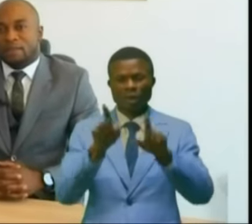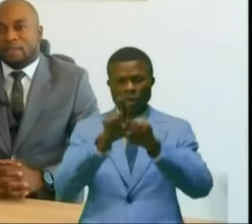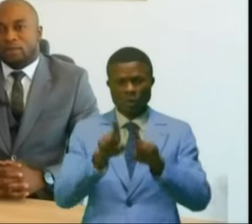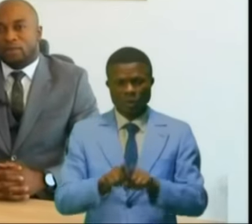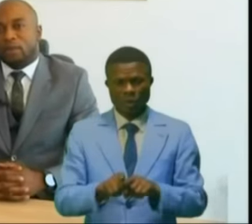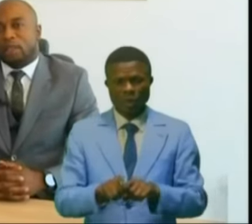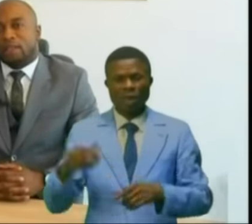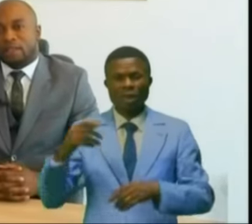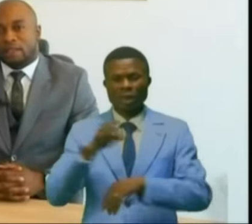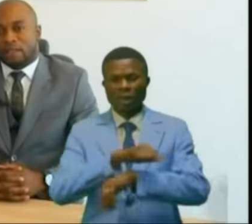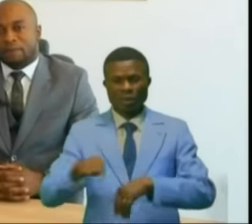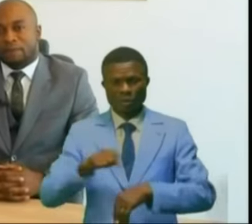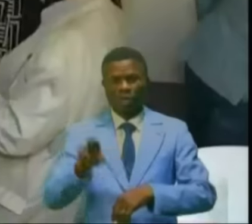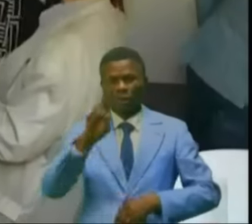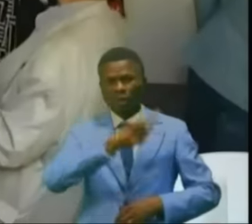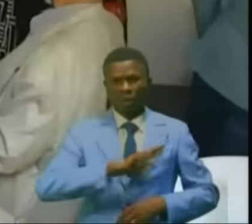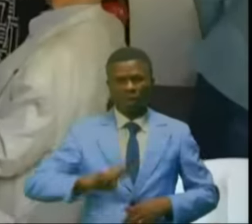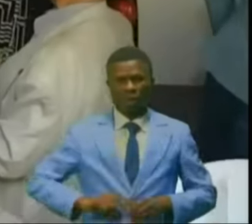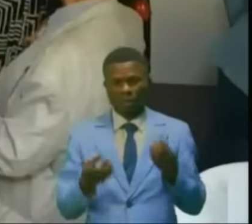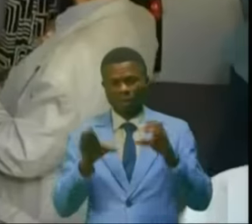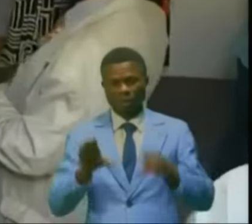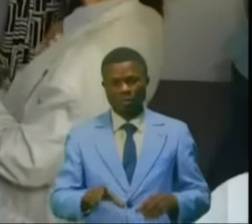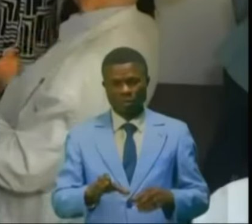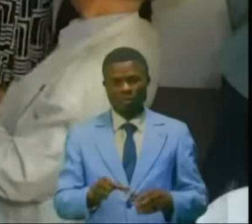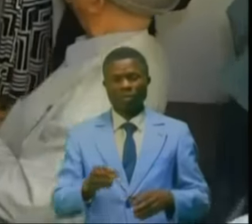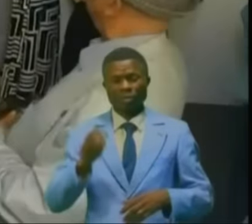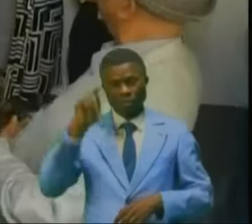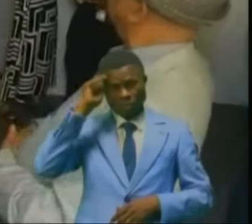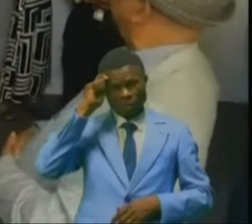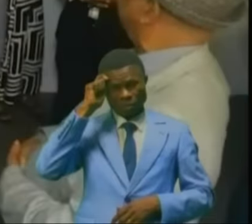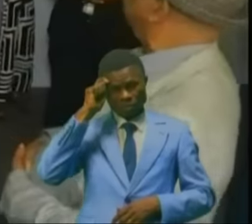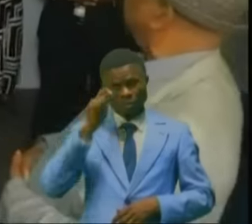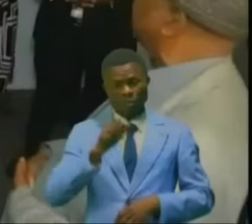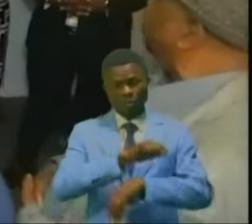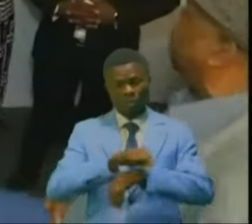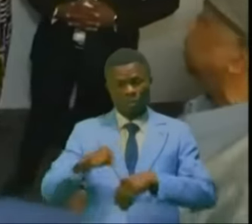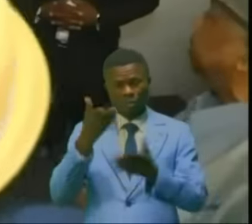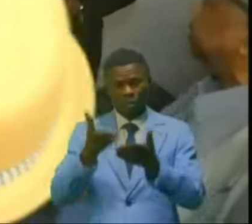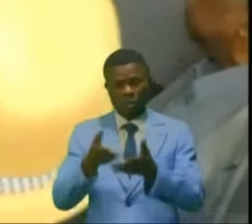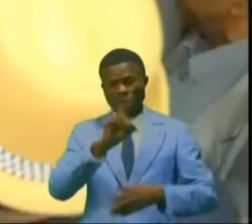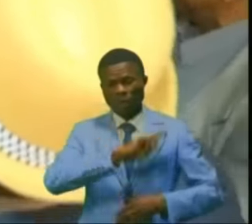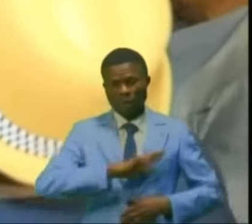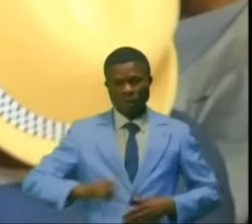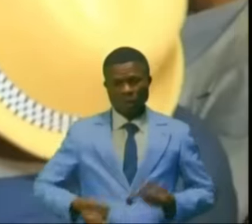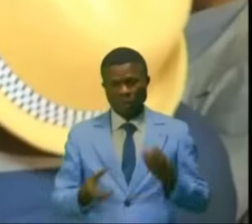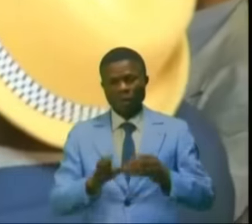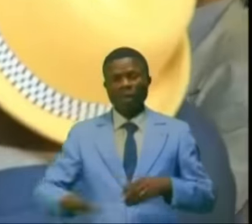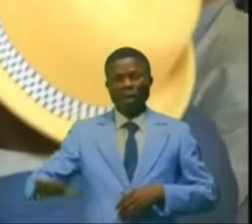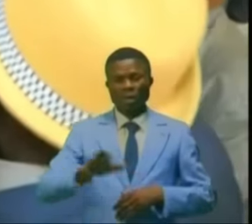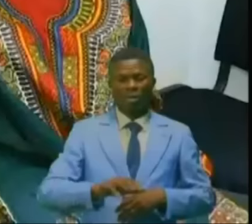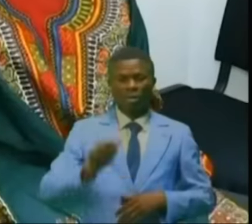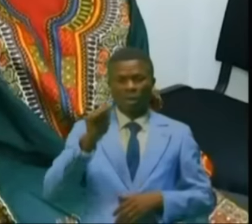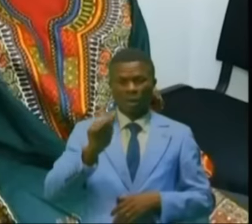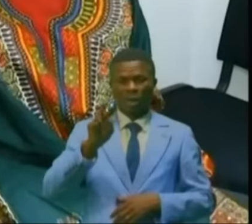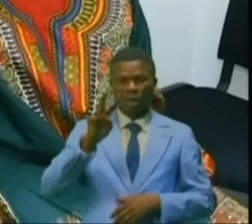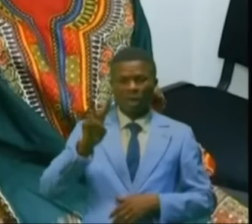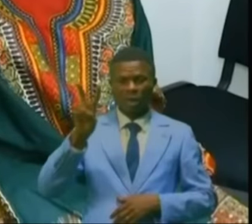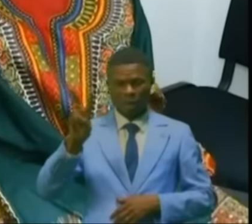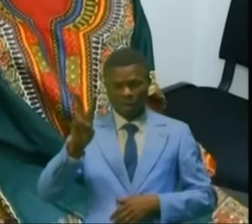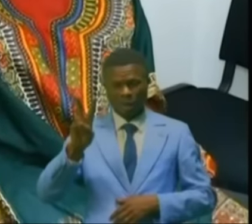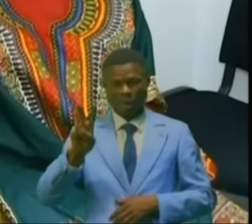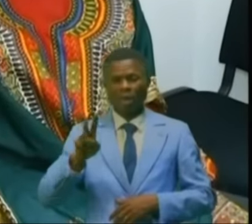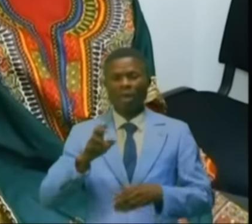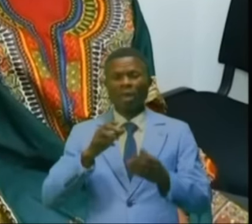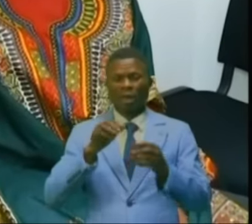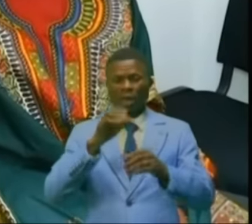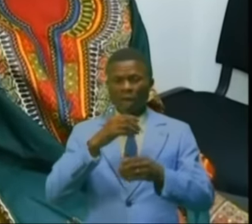les établissements de la RDC. Retenez aussi que le consulat général de la RDC à Anvers s'est élargi en 5